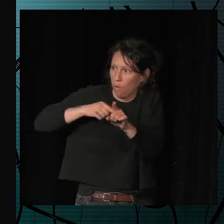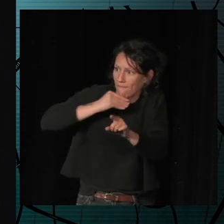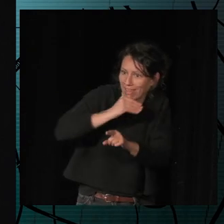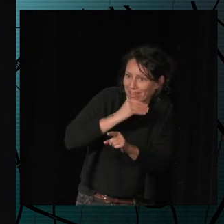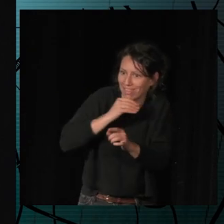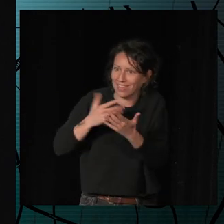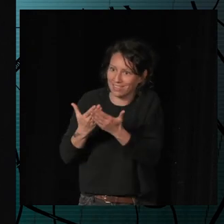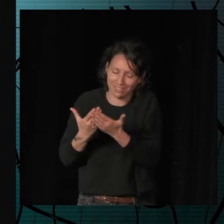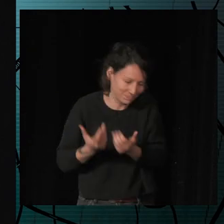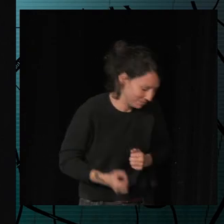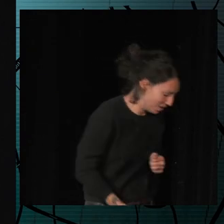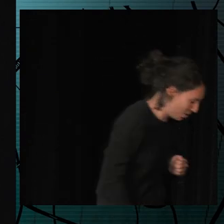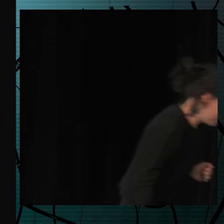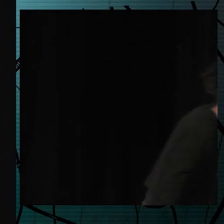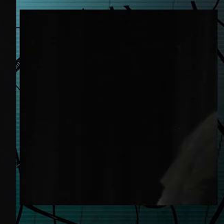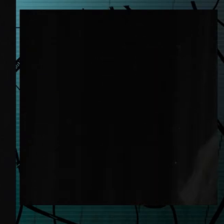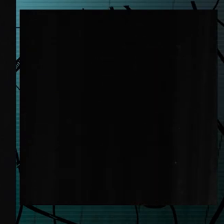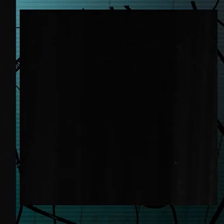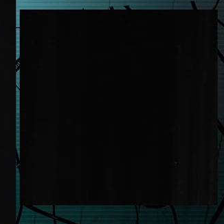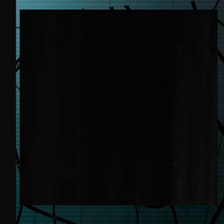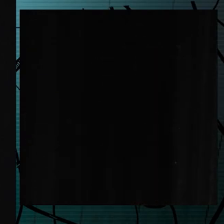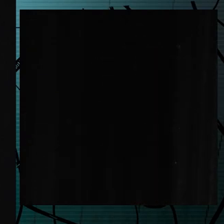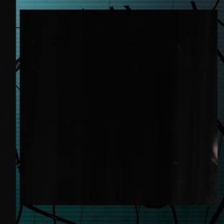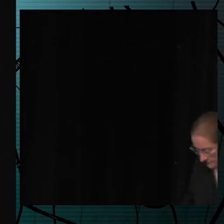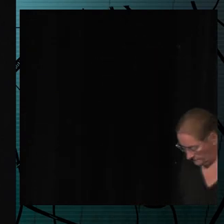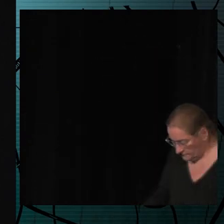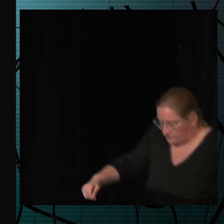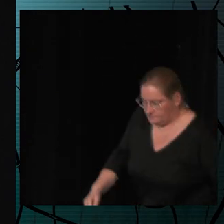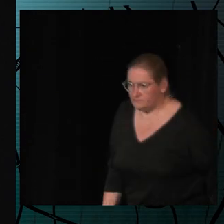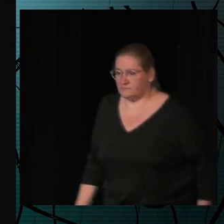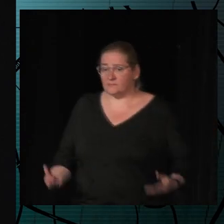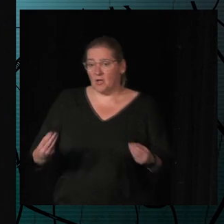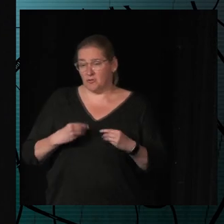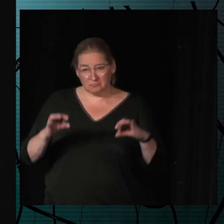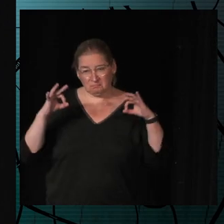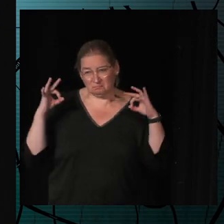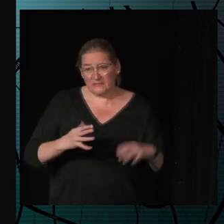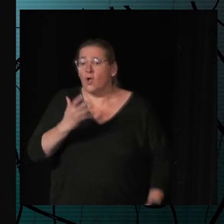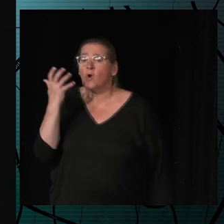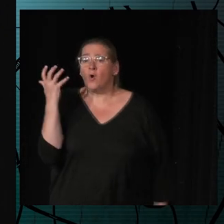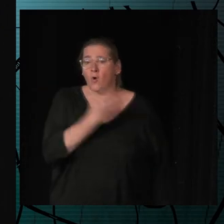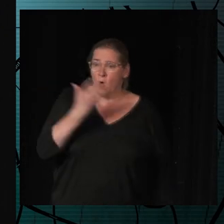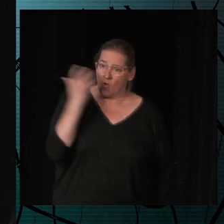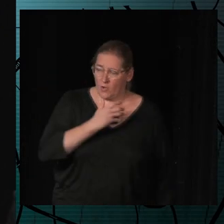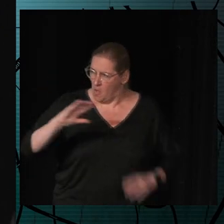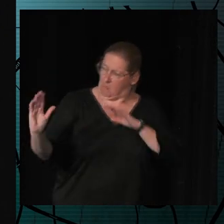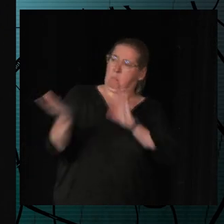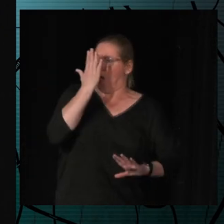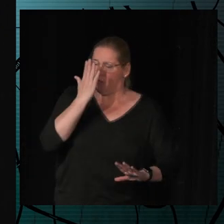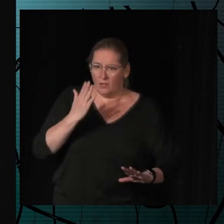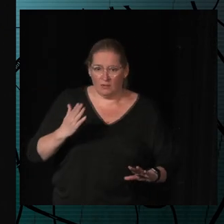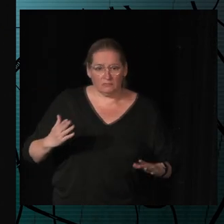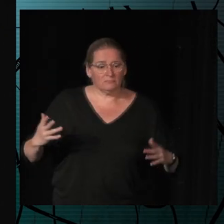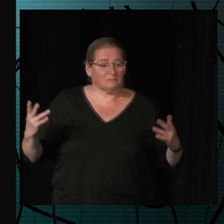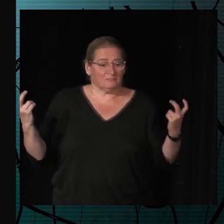va refaire apparaître ben les les ingrédients base de l'horreur vraiment très frontale à savoir on est dans